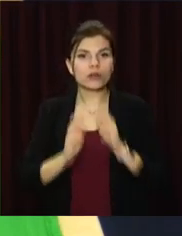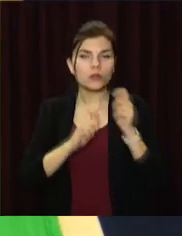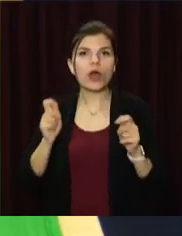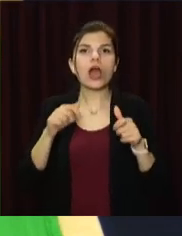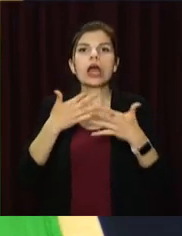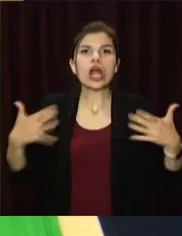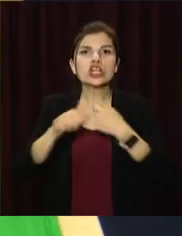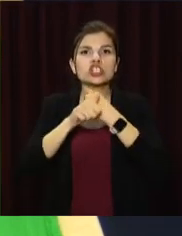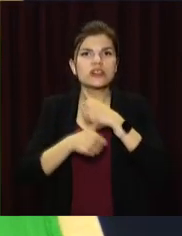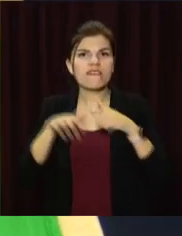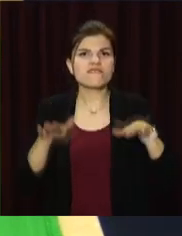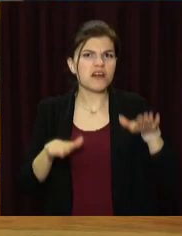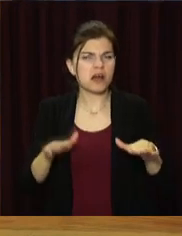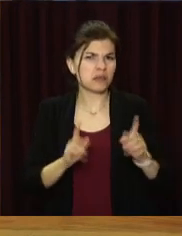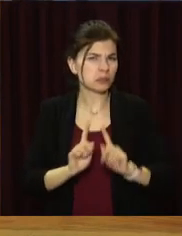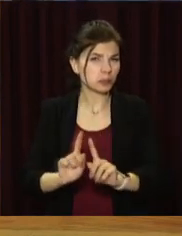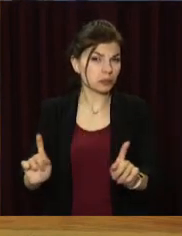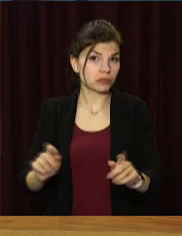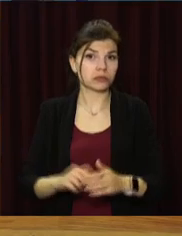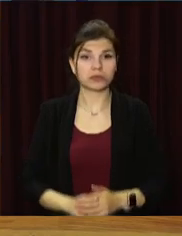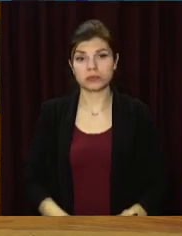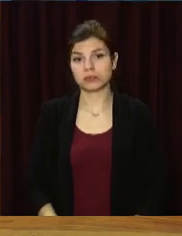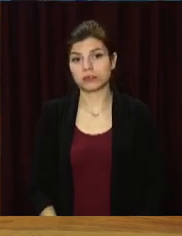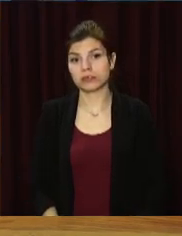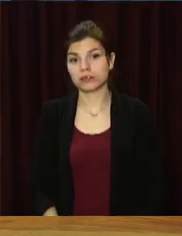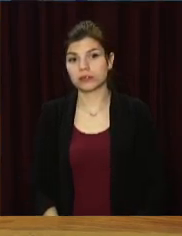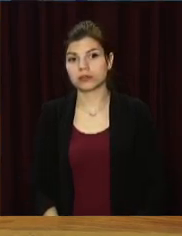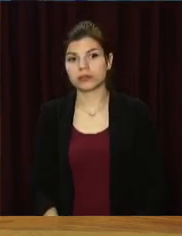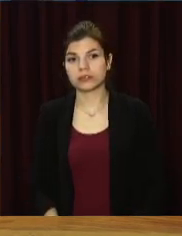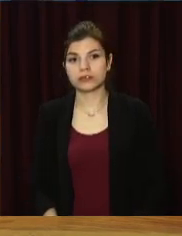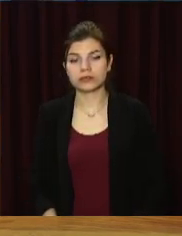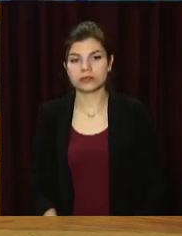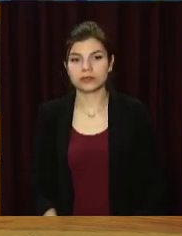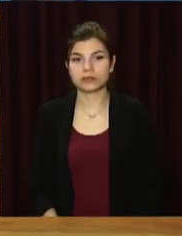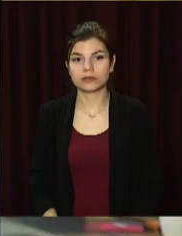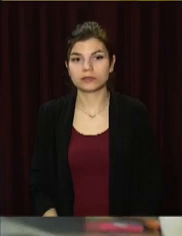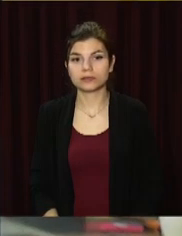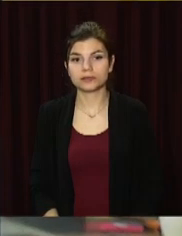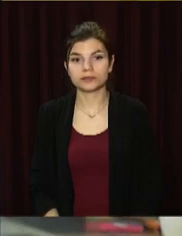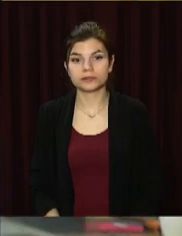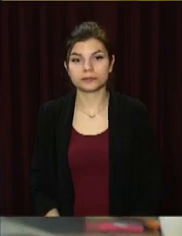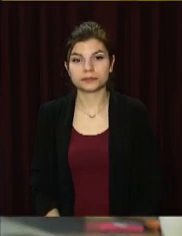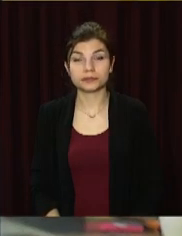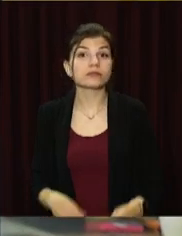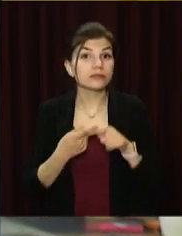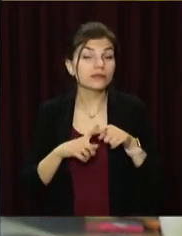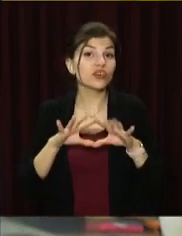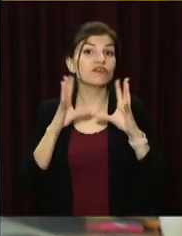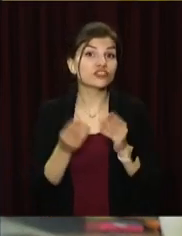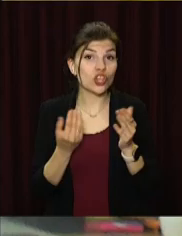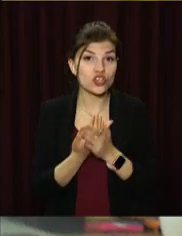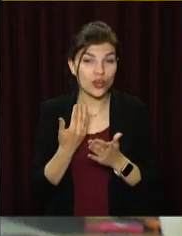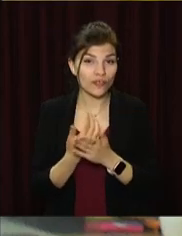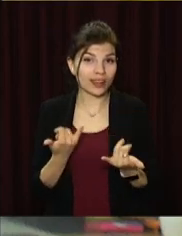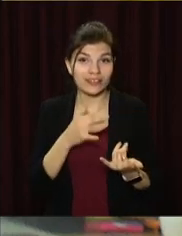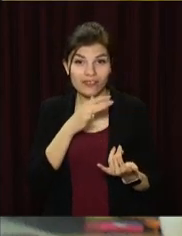16 вагових категоріях. В'ячеслав Куліш, Олександр Вернегоров, Open News, телеканал «Відкритий». І це всі новини на цю